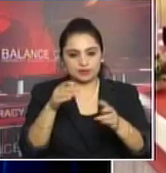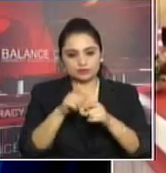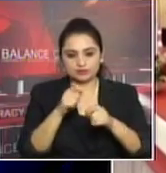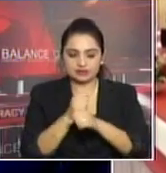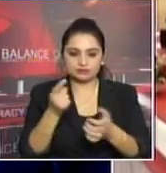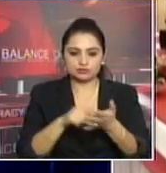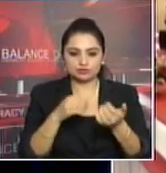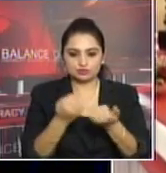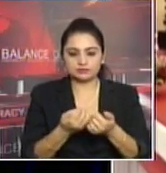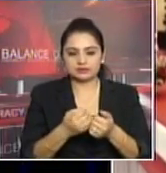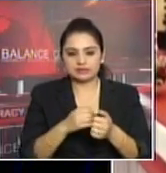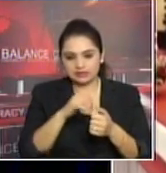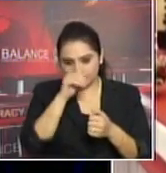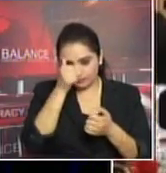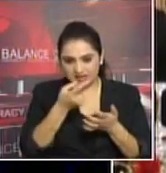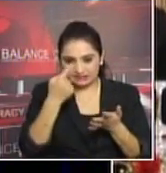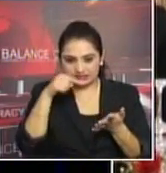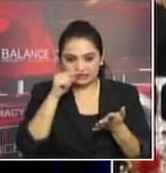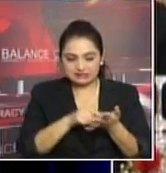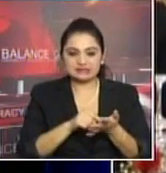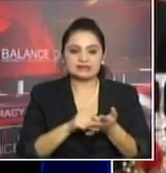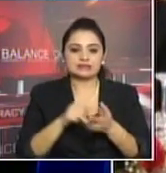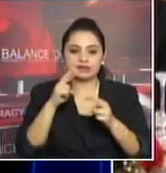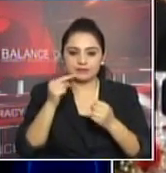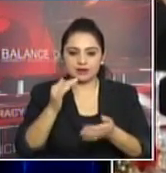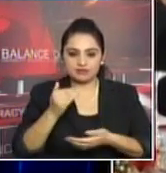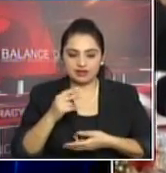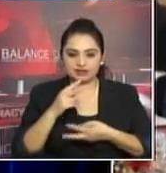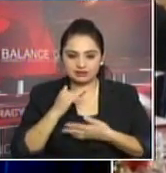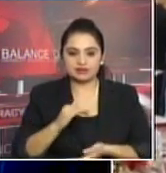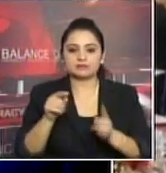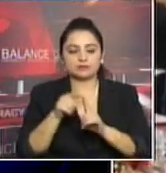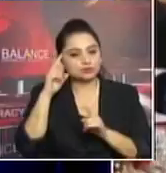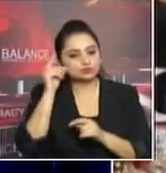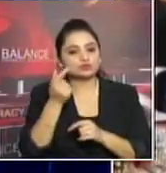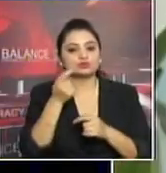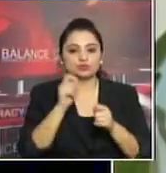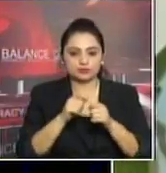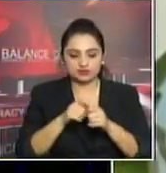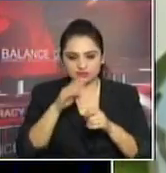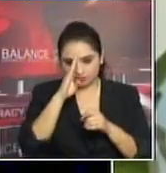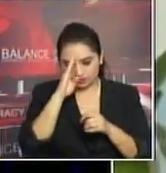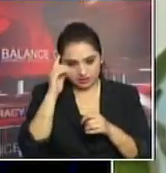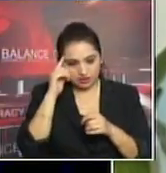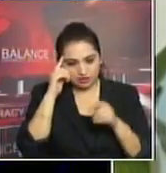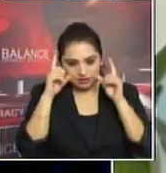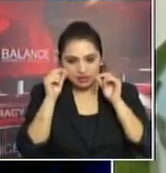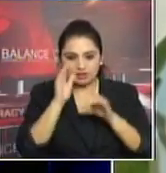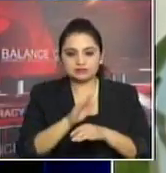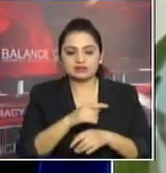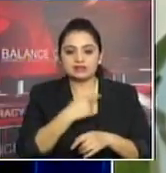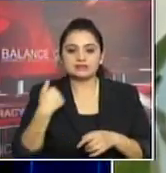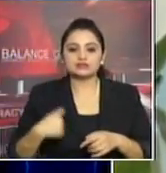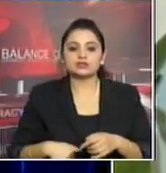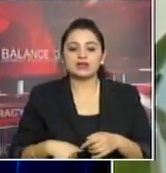भए भारत केन्द्रित नेपालको व्यापार आयात निर्यातमा समेत सहजता हुने सरकारको आशा छ। चाइनाको बाटो हुँदै तेस्रो